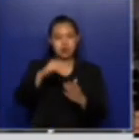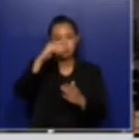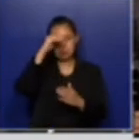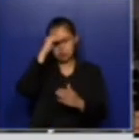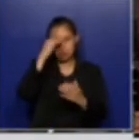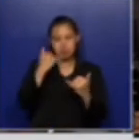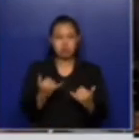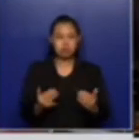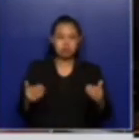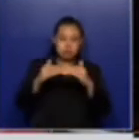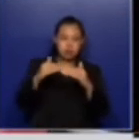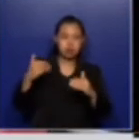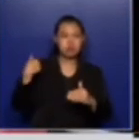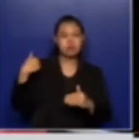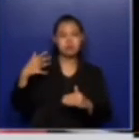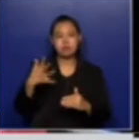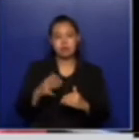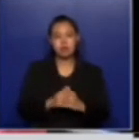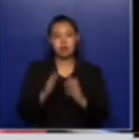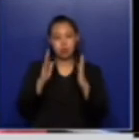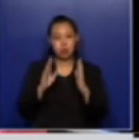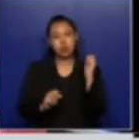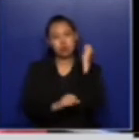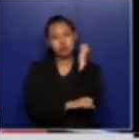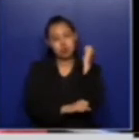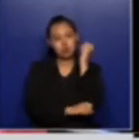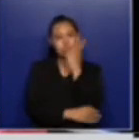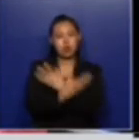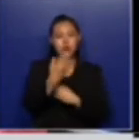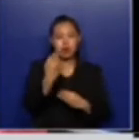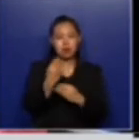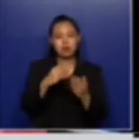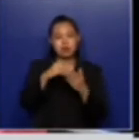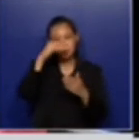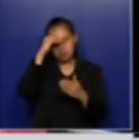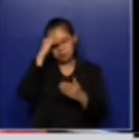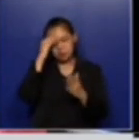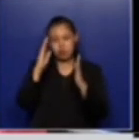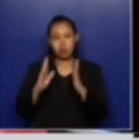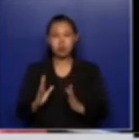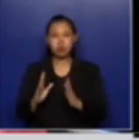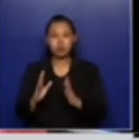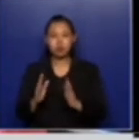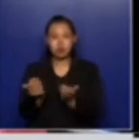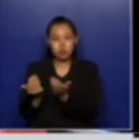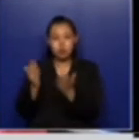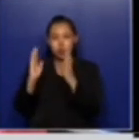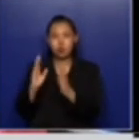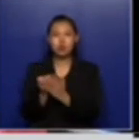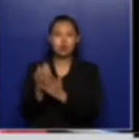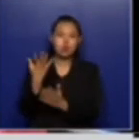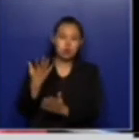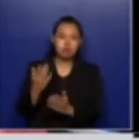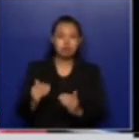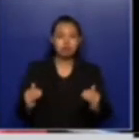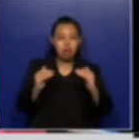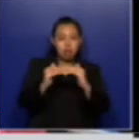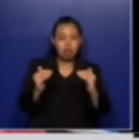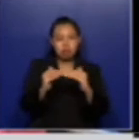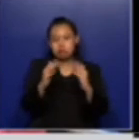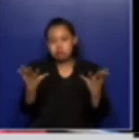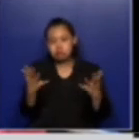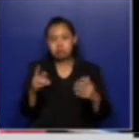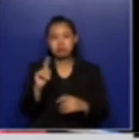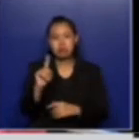เทียมกันหรือไม่แล้วคนจนเนี่ยมีโอกาสที่จะเรียนเหมือนลูกของคนรวยหรือเปล่าอันที่สองก็คือในด้